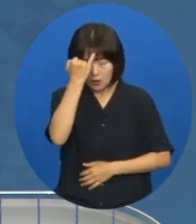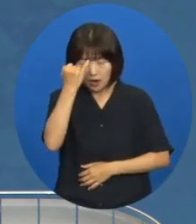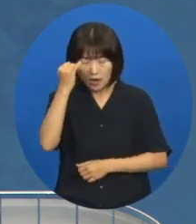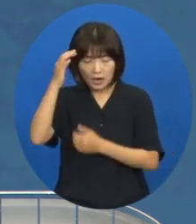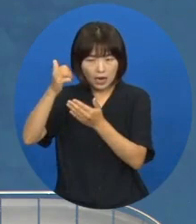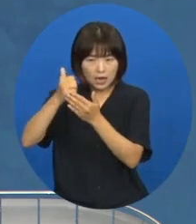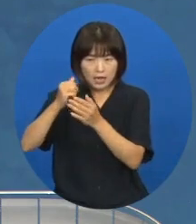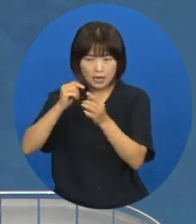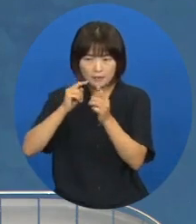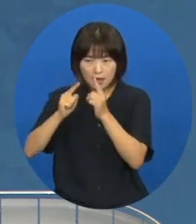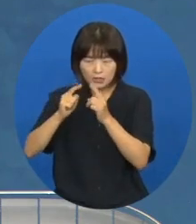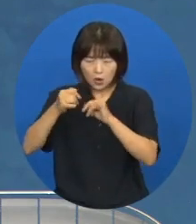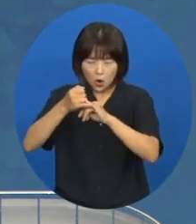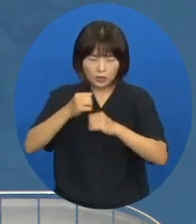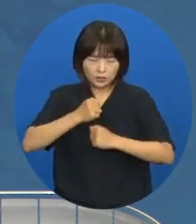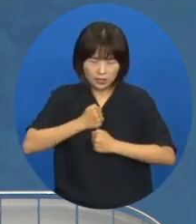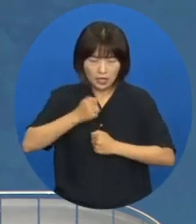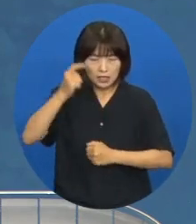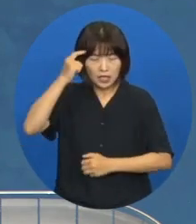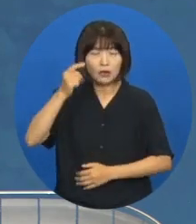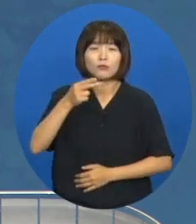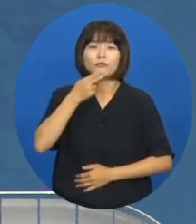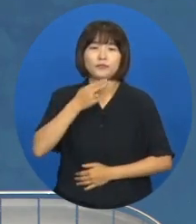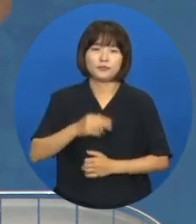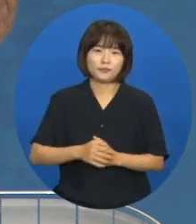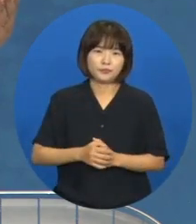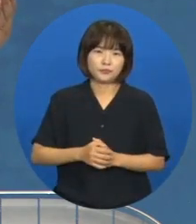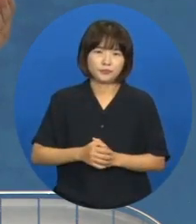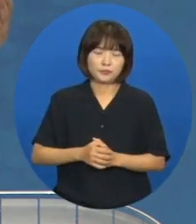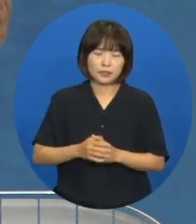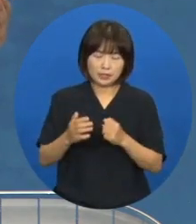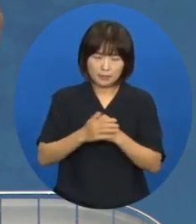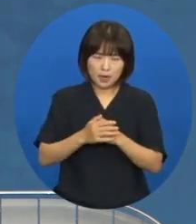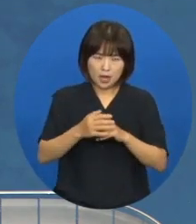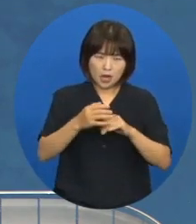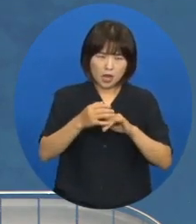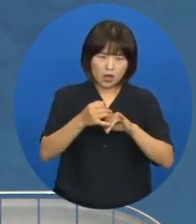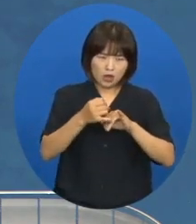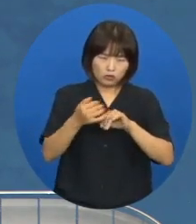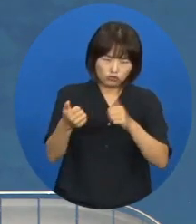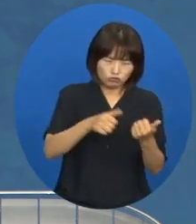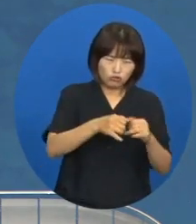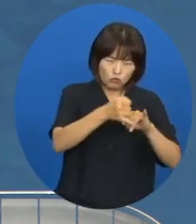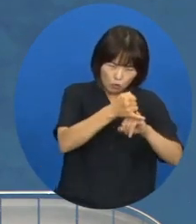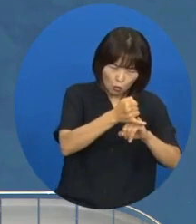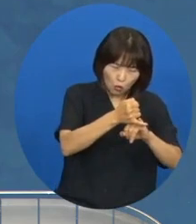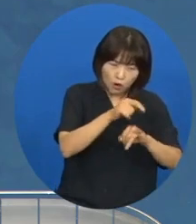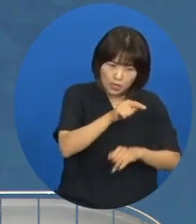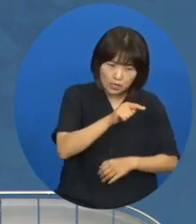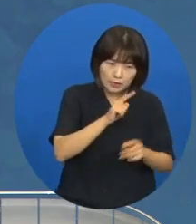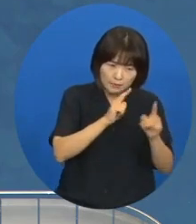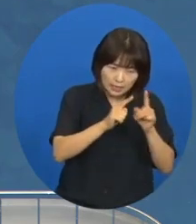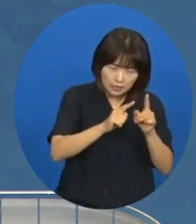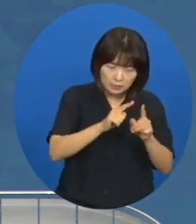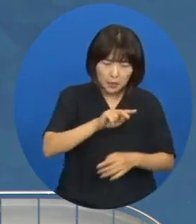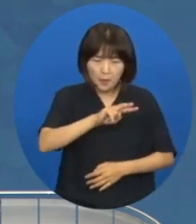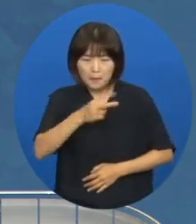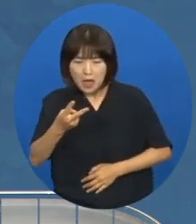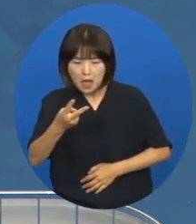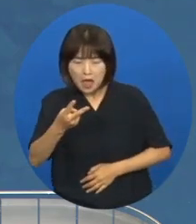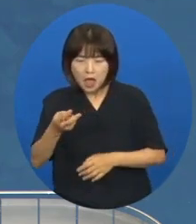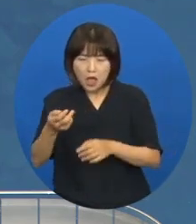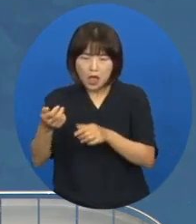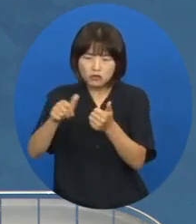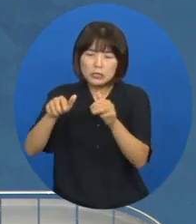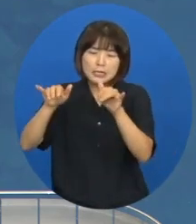지켜야 된다는 생각이 없었어요. 그래서 반드시 죽으리라고 한 말씀을 죽을까 하노라 이렇게 스스로가